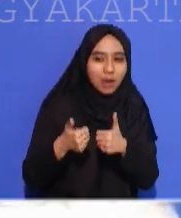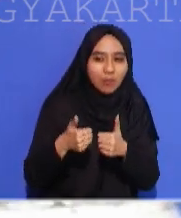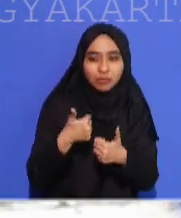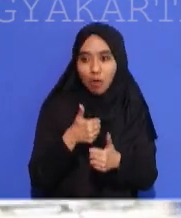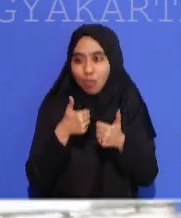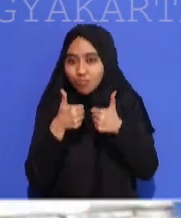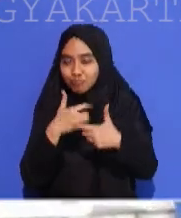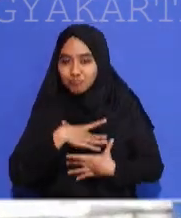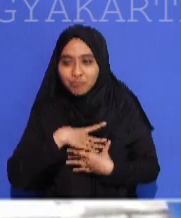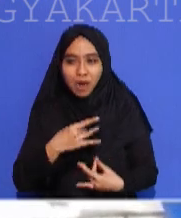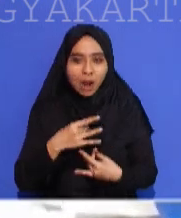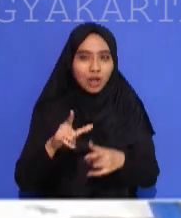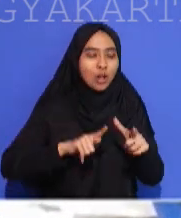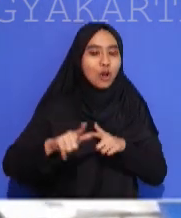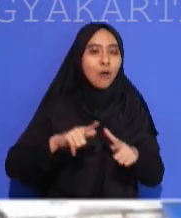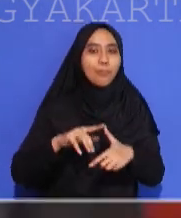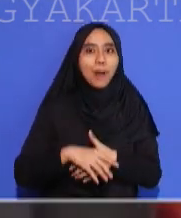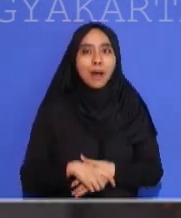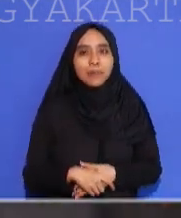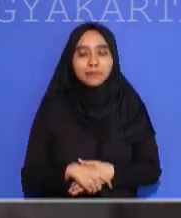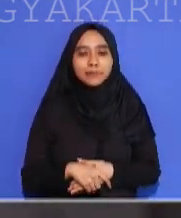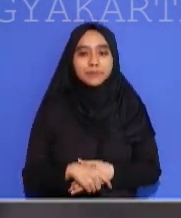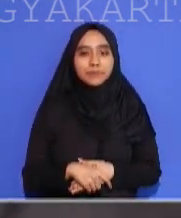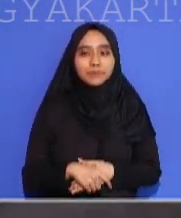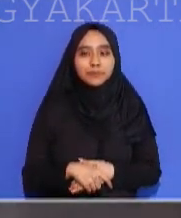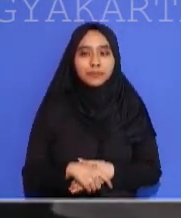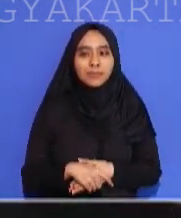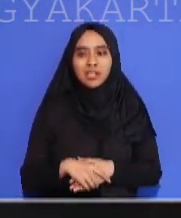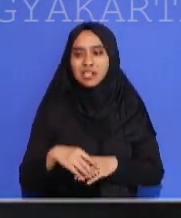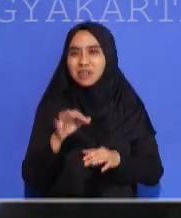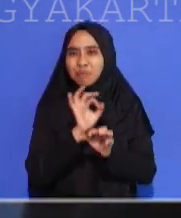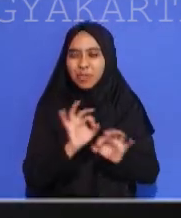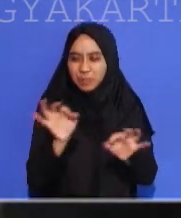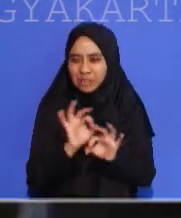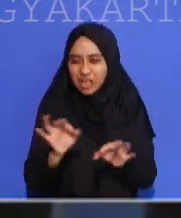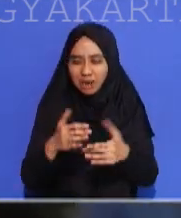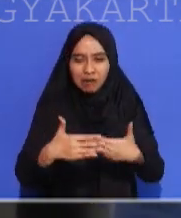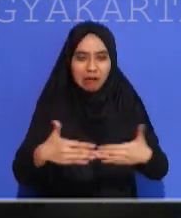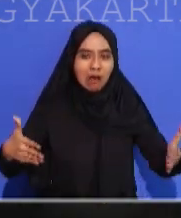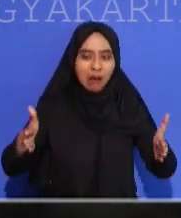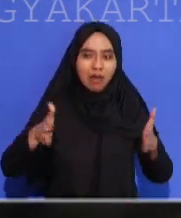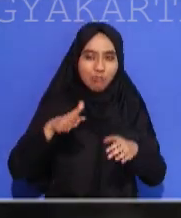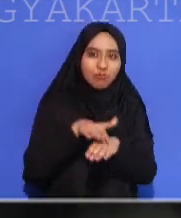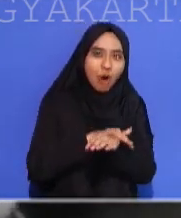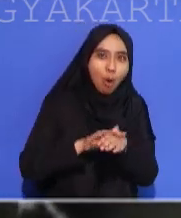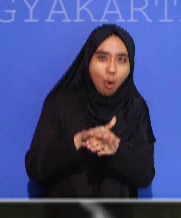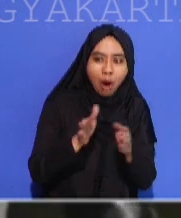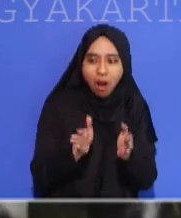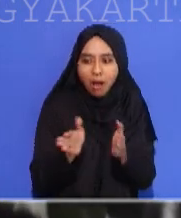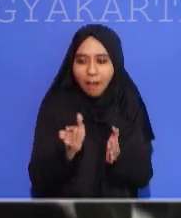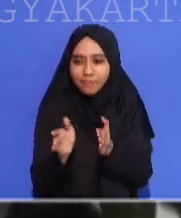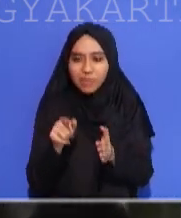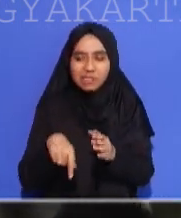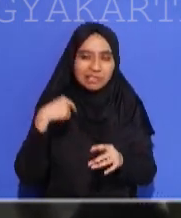dalam kontes mulai dari menjaga kebersihan kandang dan kambingnya merawat tampilan luar kambing hingga